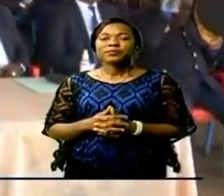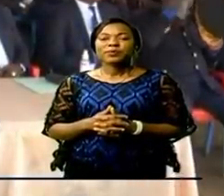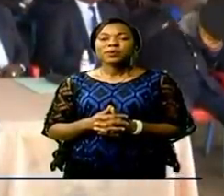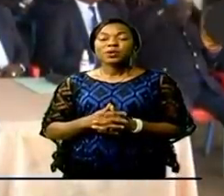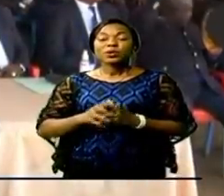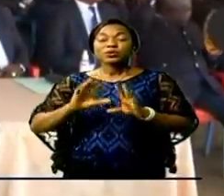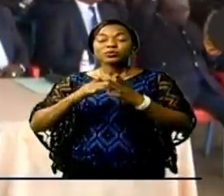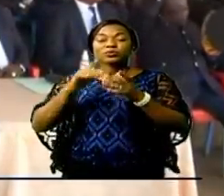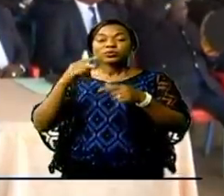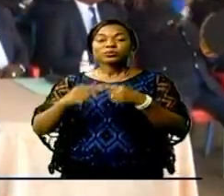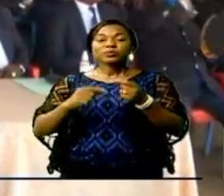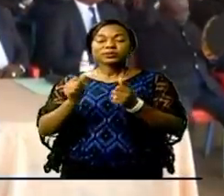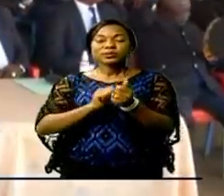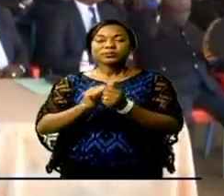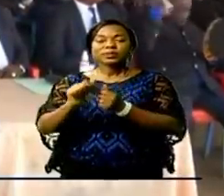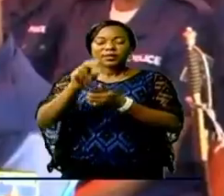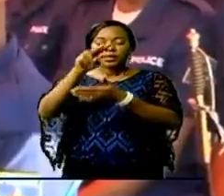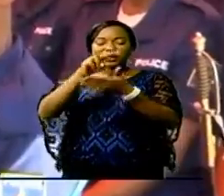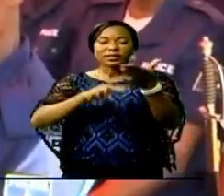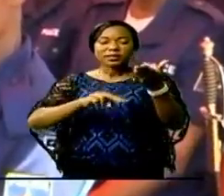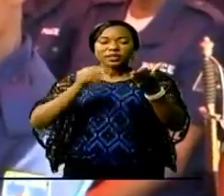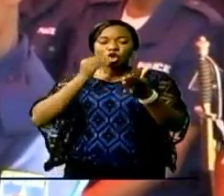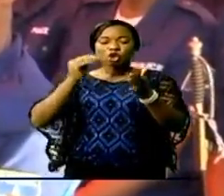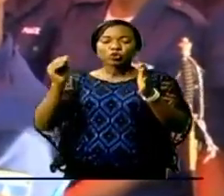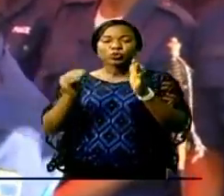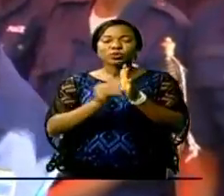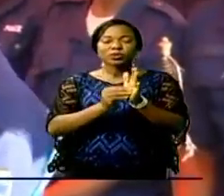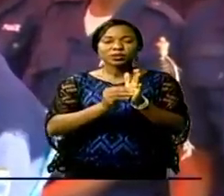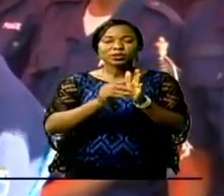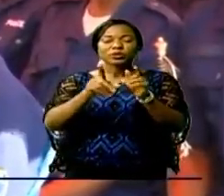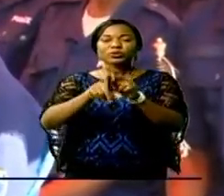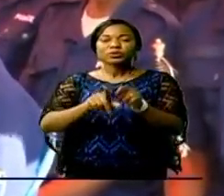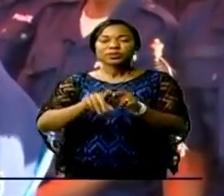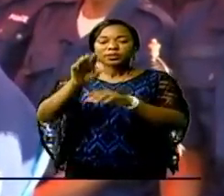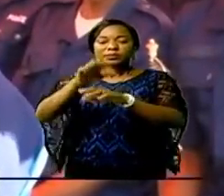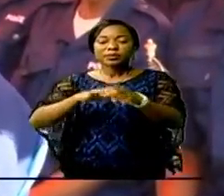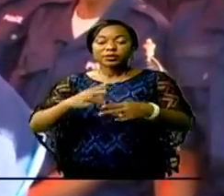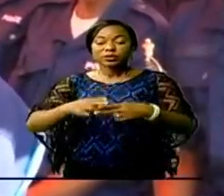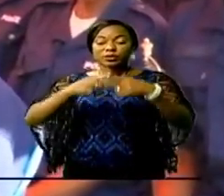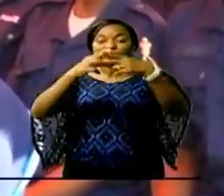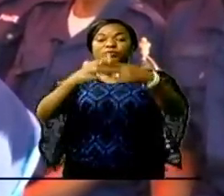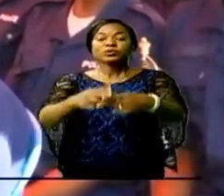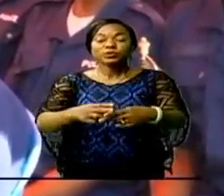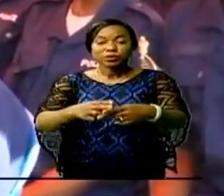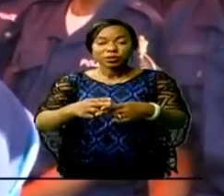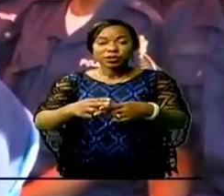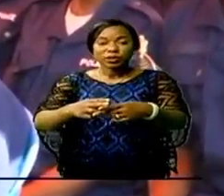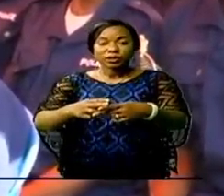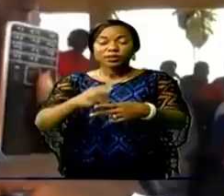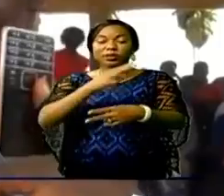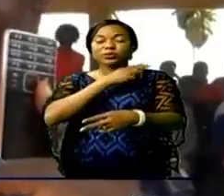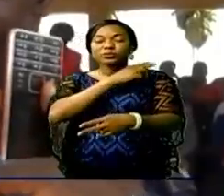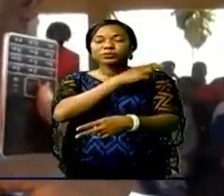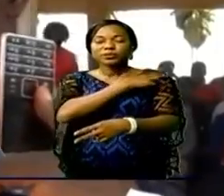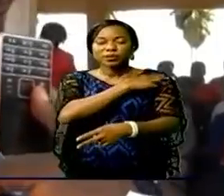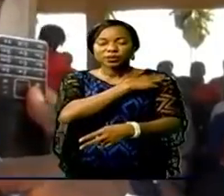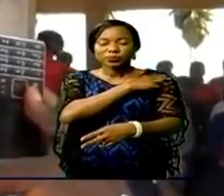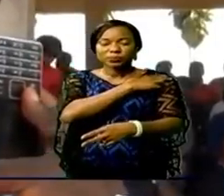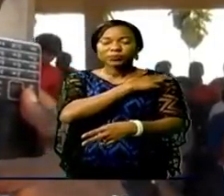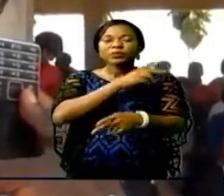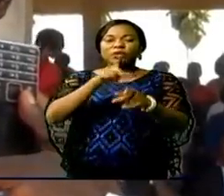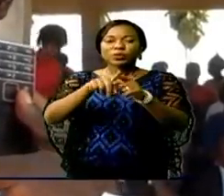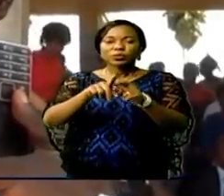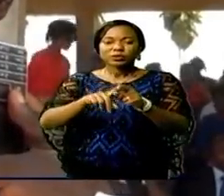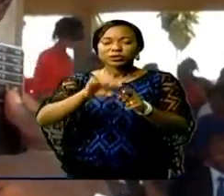Tout a commencé par la lecture des ordonnances suivie de l'appel nominal du commissaire provincial de la PANSE, le général